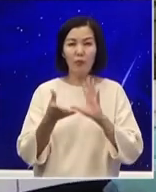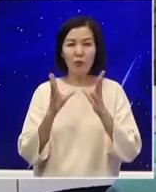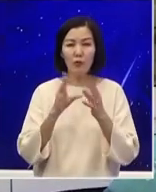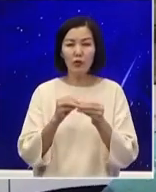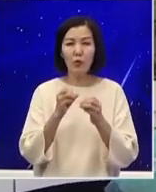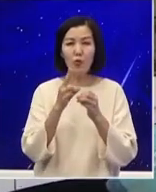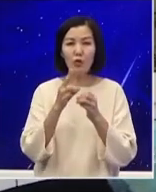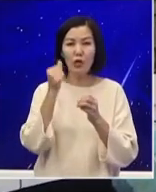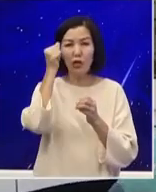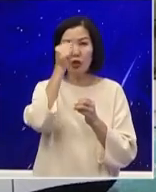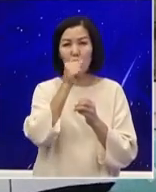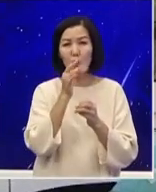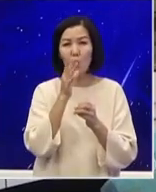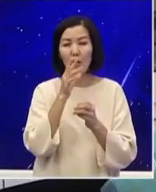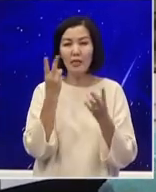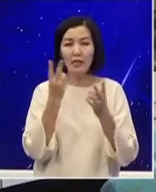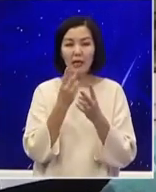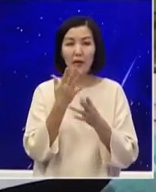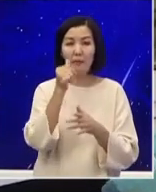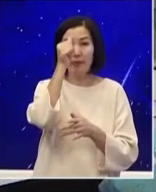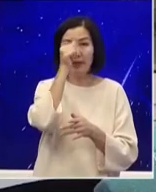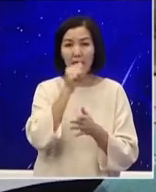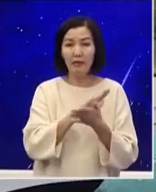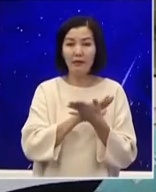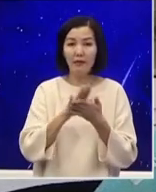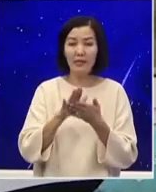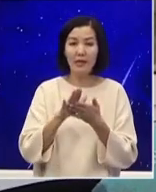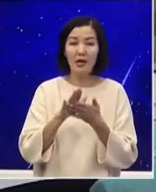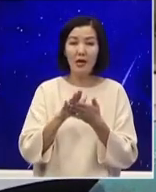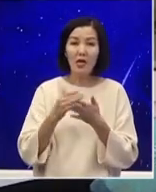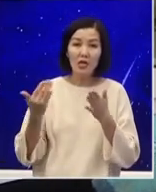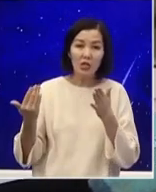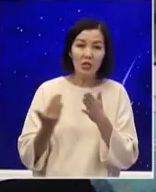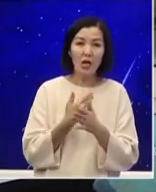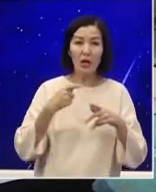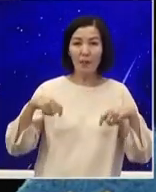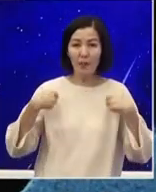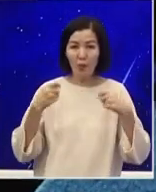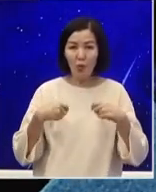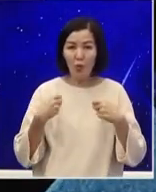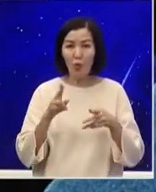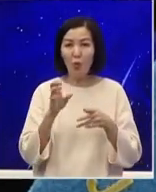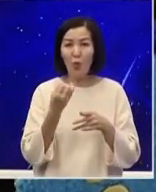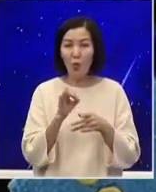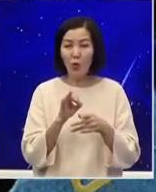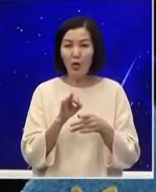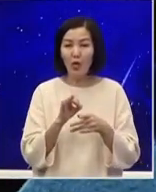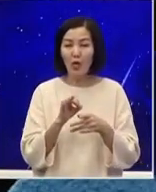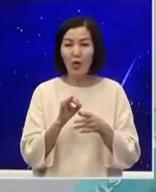салсаңыз, трансплантация салсаңыз, 5 айдан кейін уже таза породалық қоза аласыз. Бұндай жүйе әлемде баяғыда дамыған. Эмбрион жуып алған